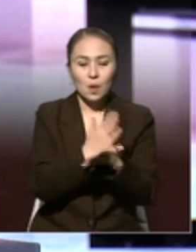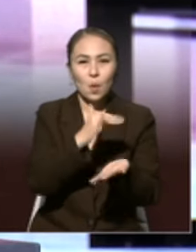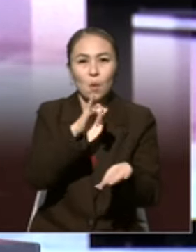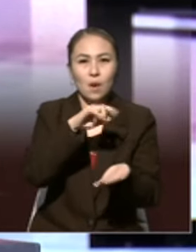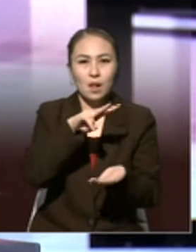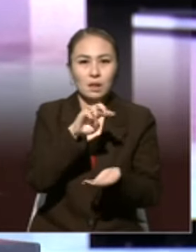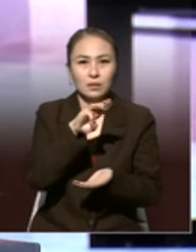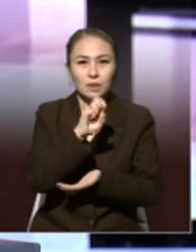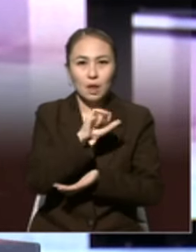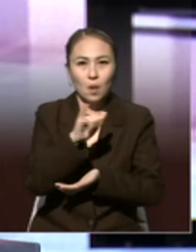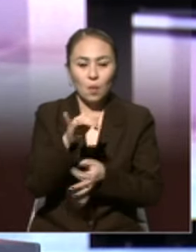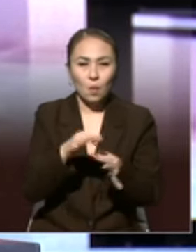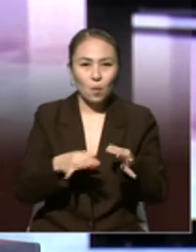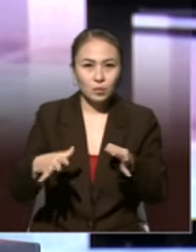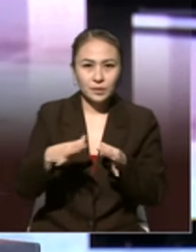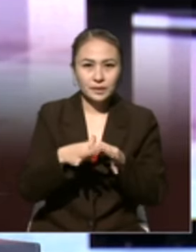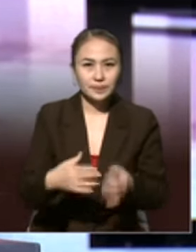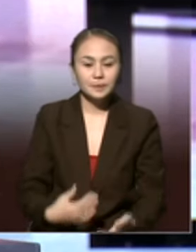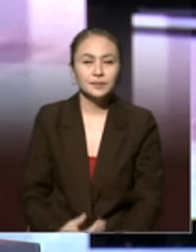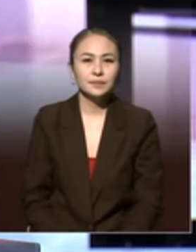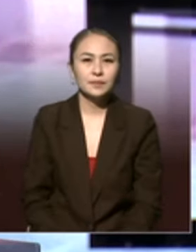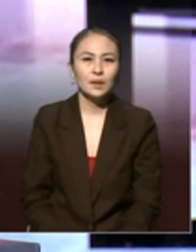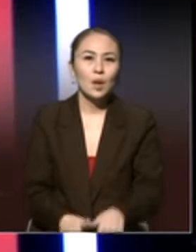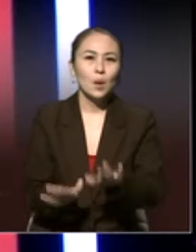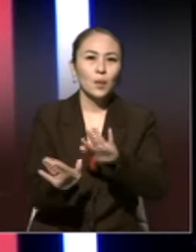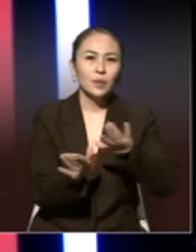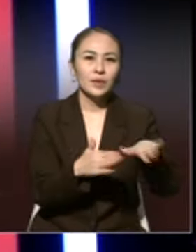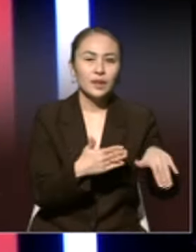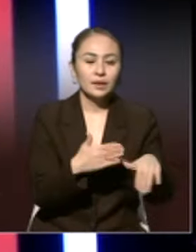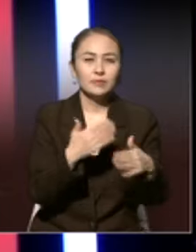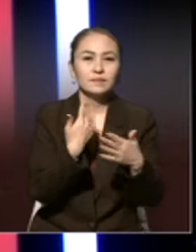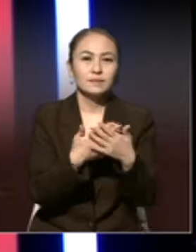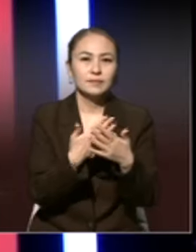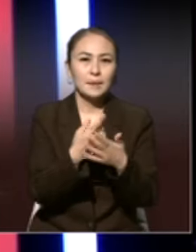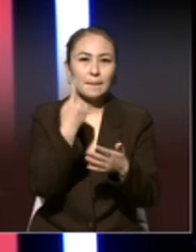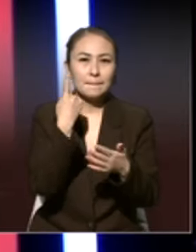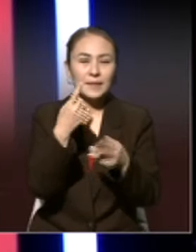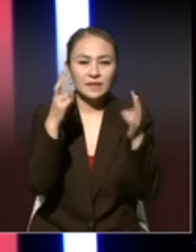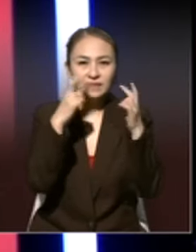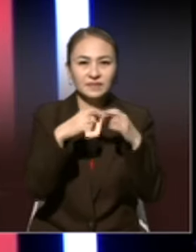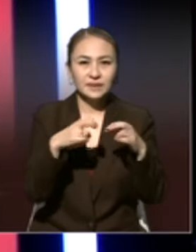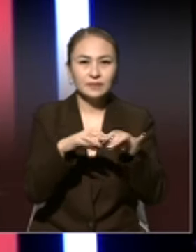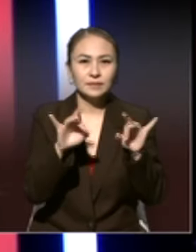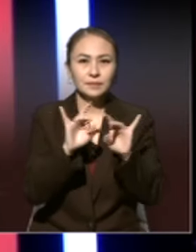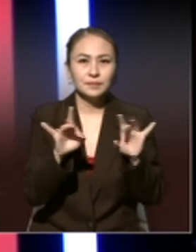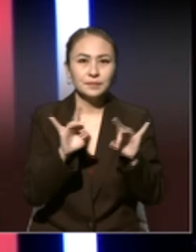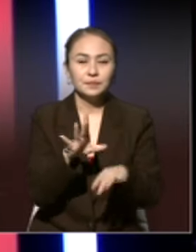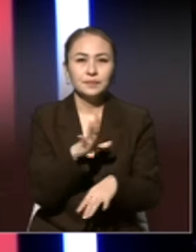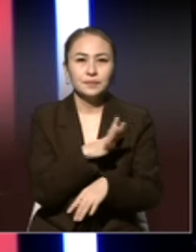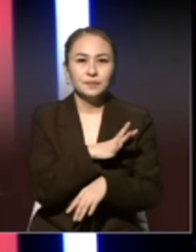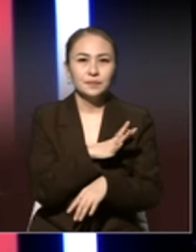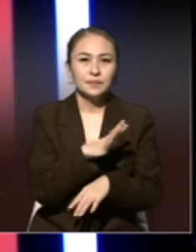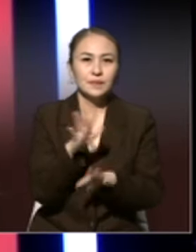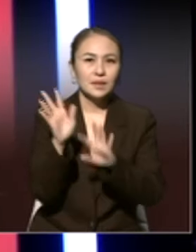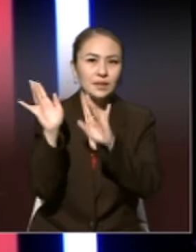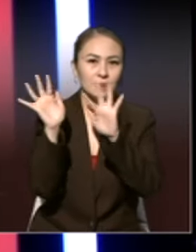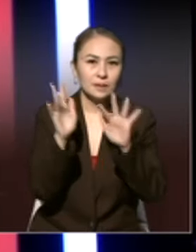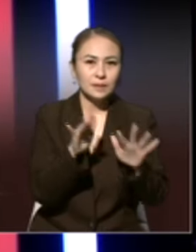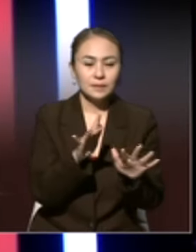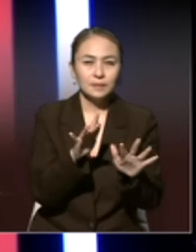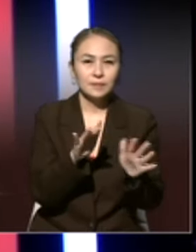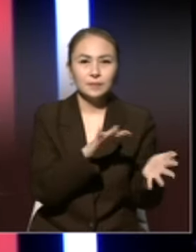облысында. Жалпы енді өткен эфирде бір сарапшы маманымыз айтқан болатын. Қардың барлығы